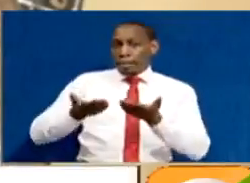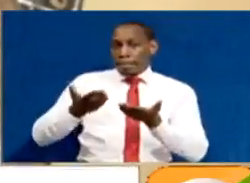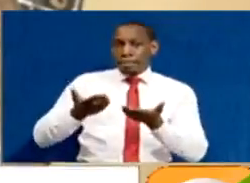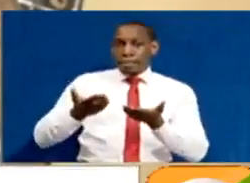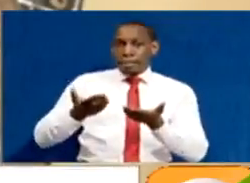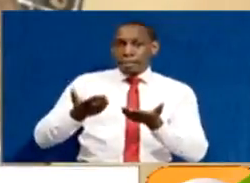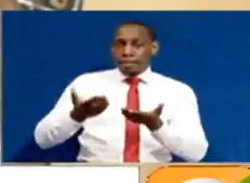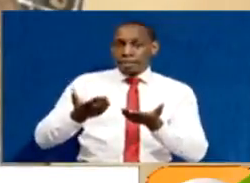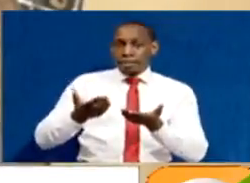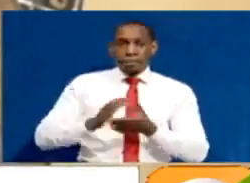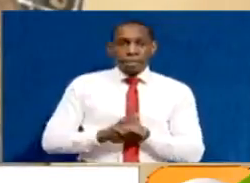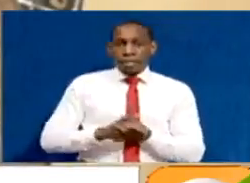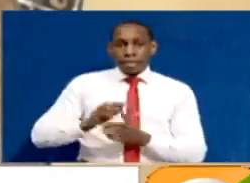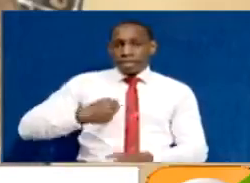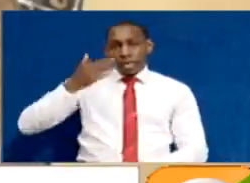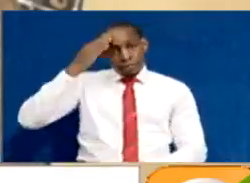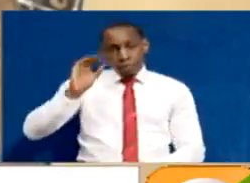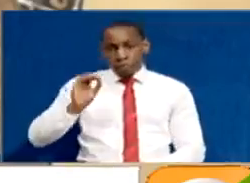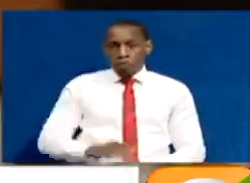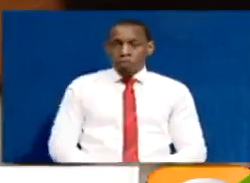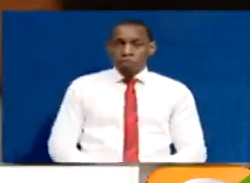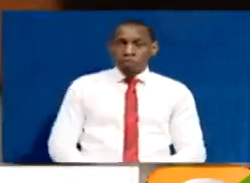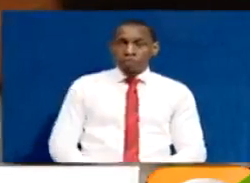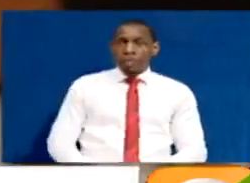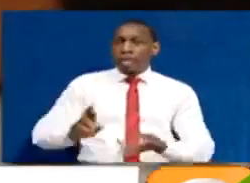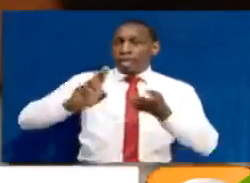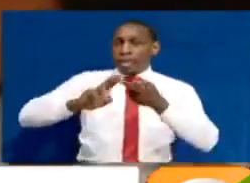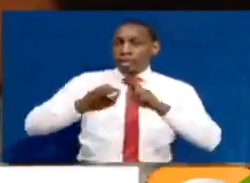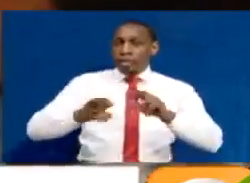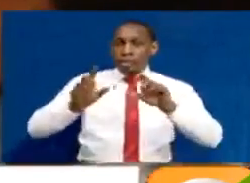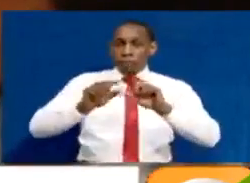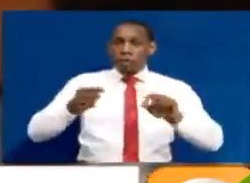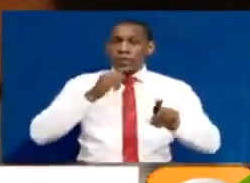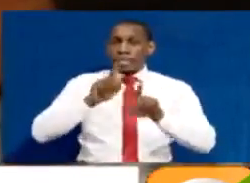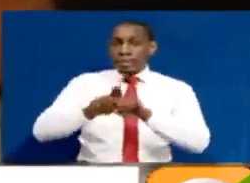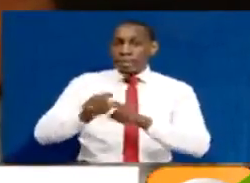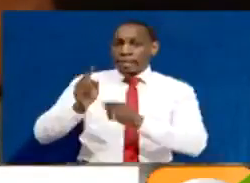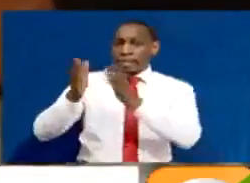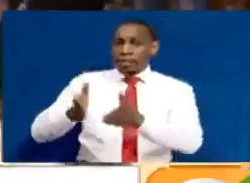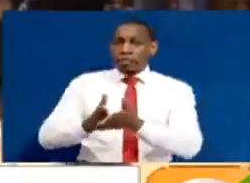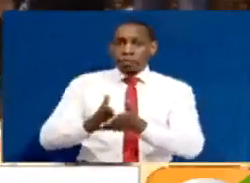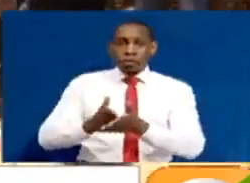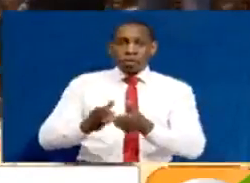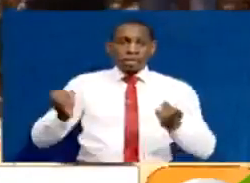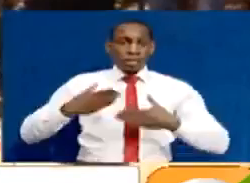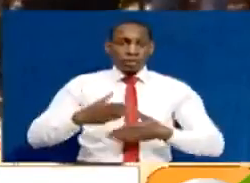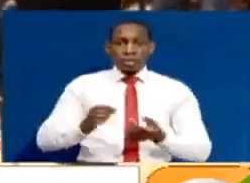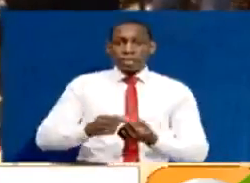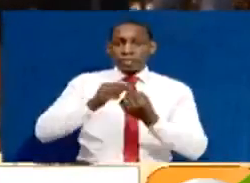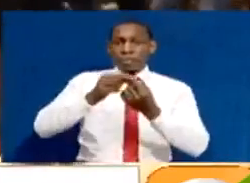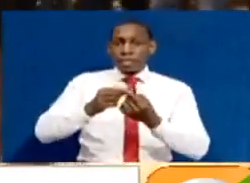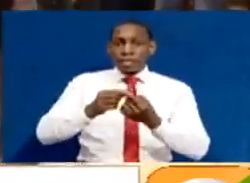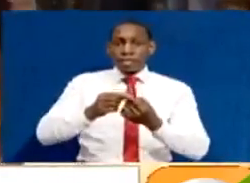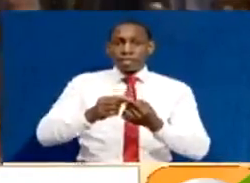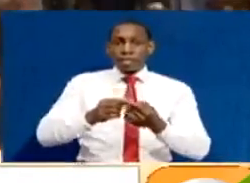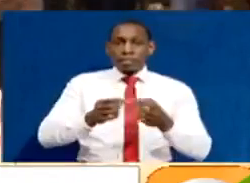latamenda kwa DC sijui sasa. Uhusiano unaotajwa na ndugu zake Agnes kuwa wa maajabu, haswa kuhusiana